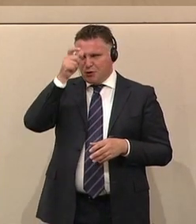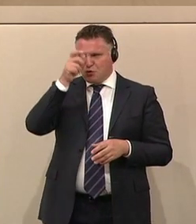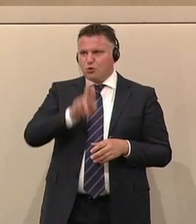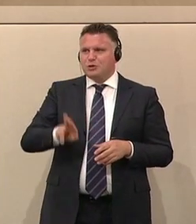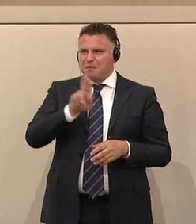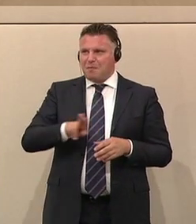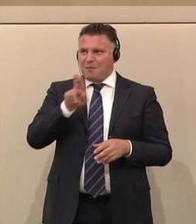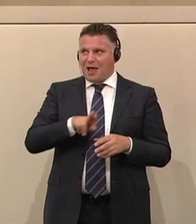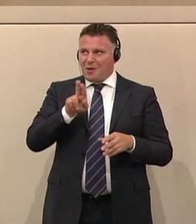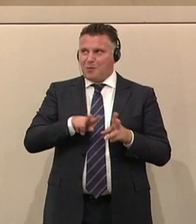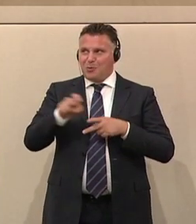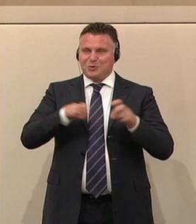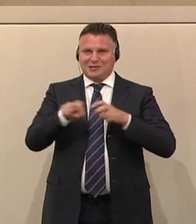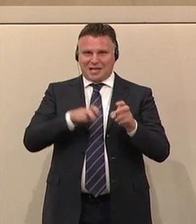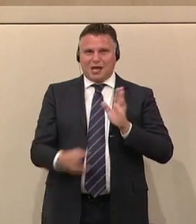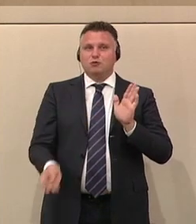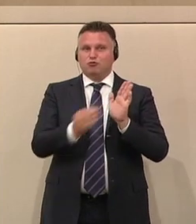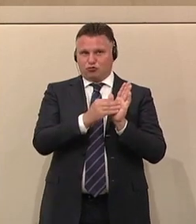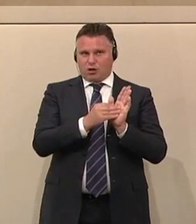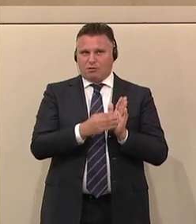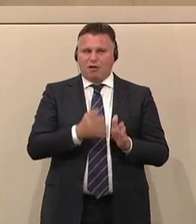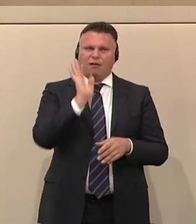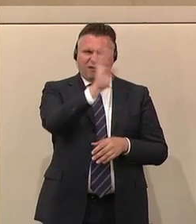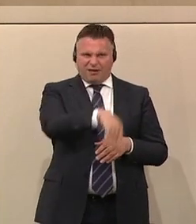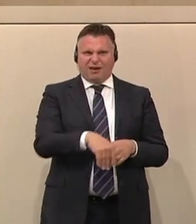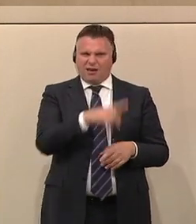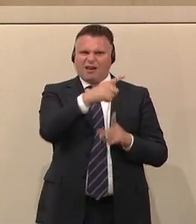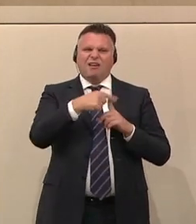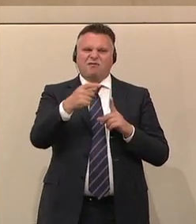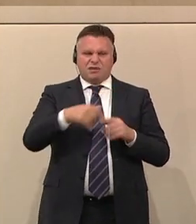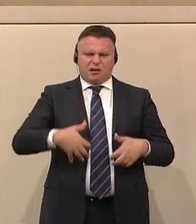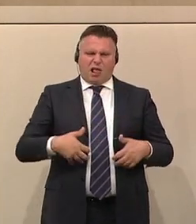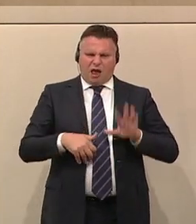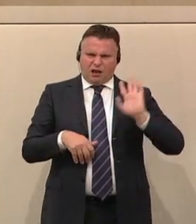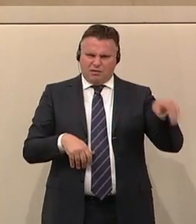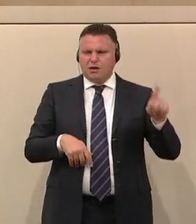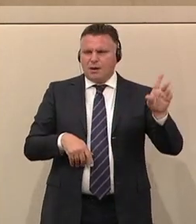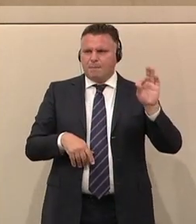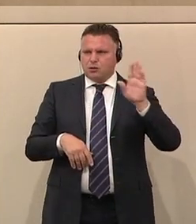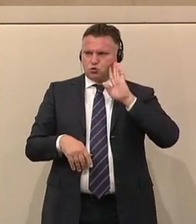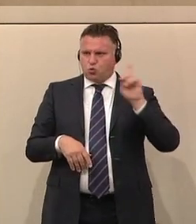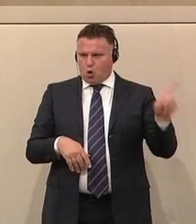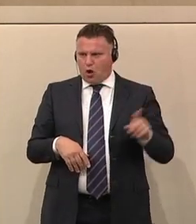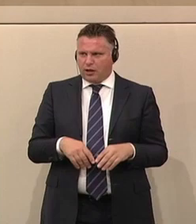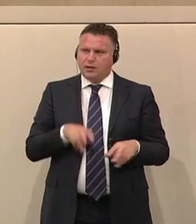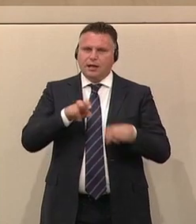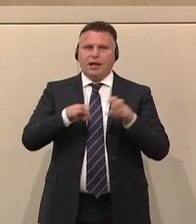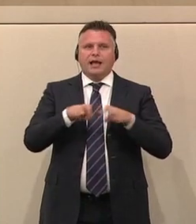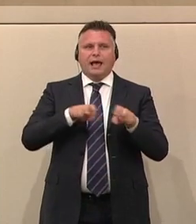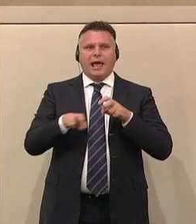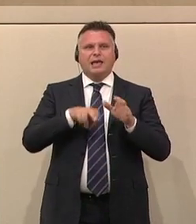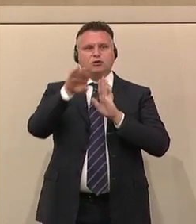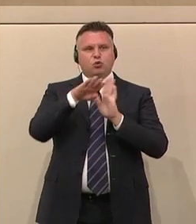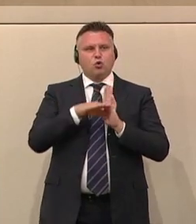türkis-blauen Bundesregierung natürlich festgehalten wird. Und ja, ist ja alles so witzig, aber hören Sie zu, im